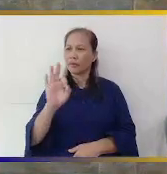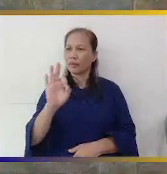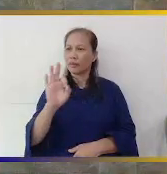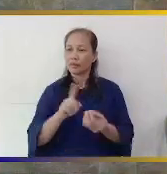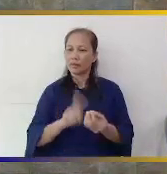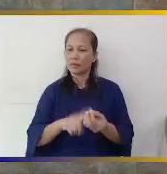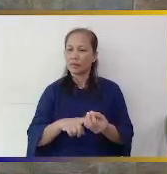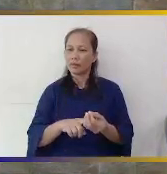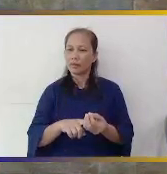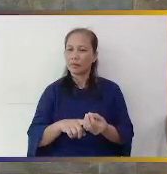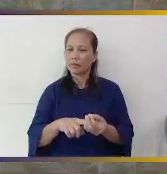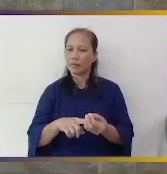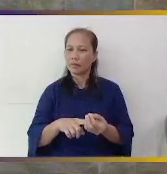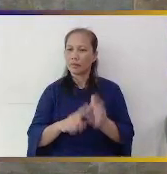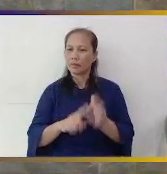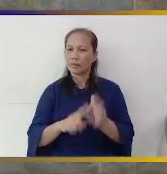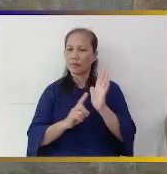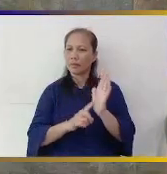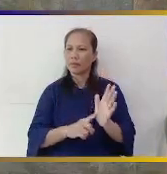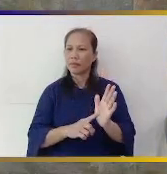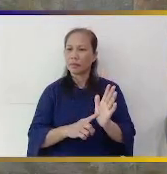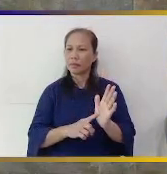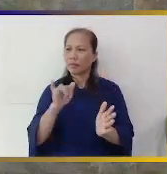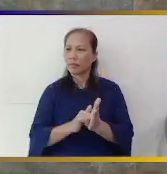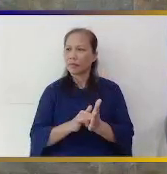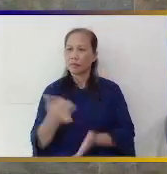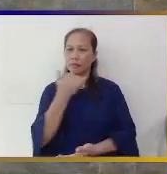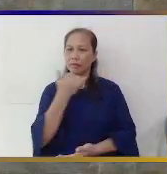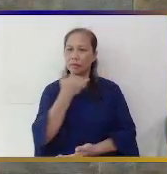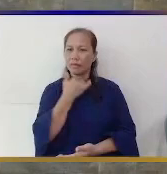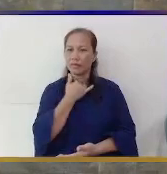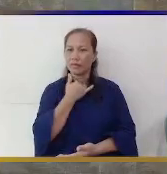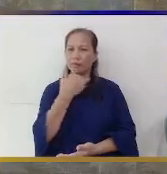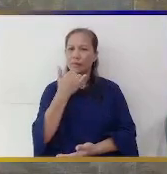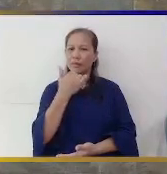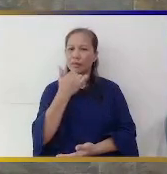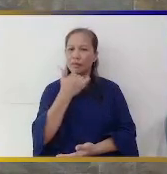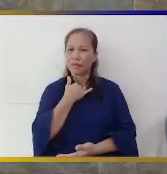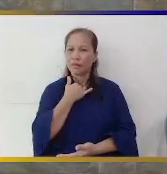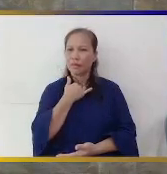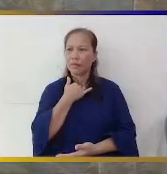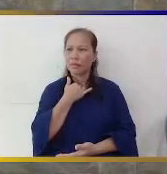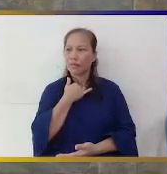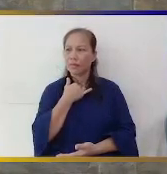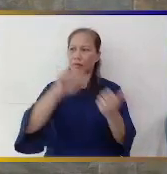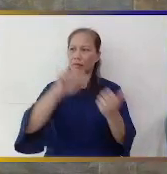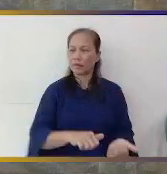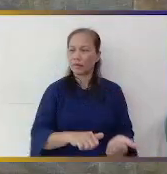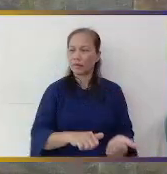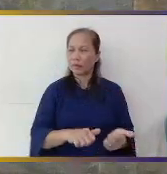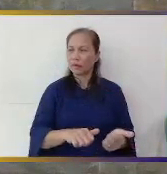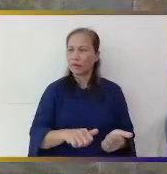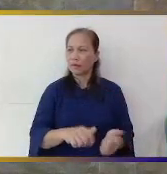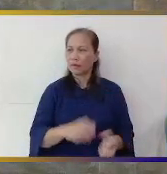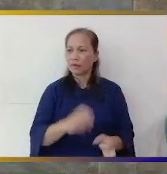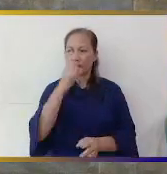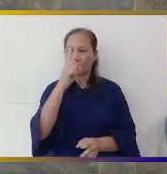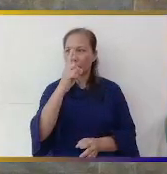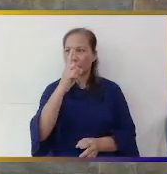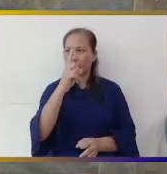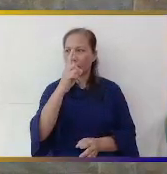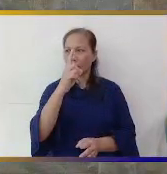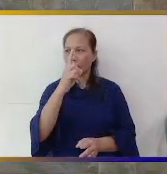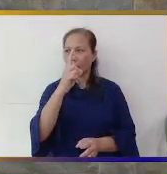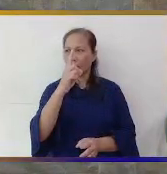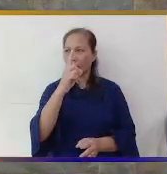pagcare ng invalid yung baptism ng isang tao kung siya po ay Alam niyo po yung wala pa